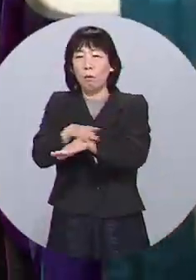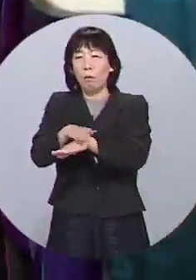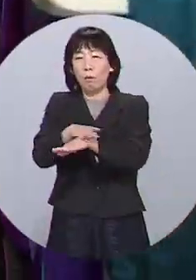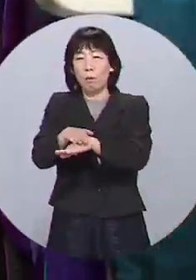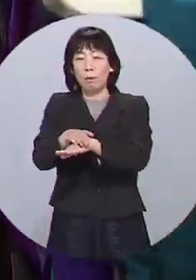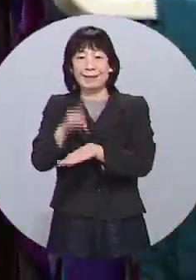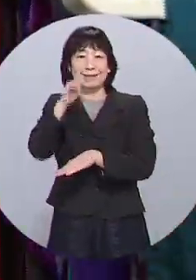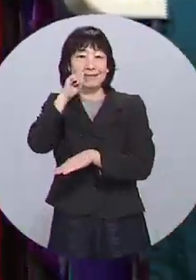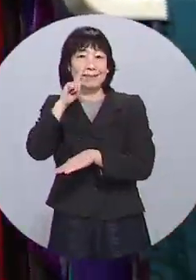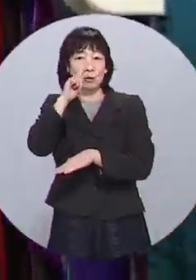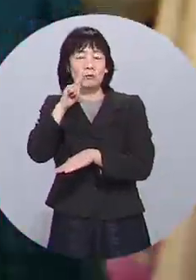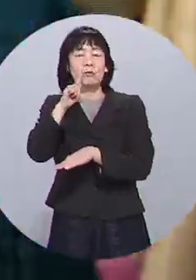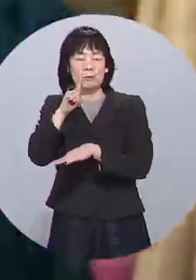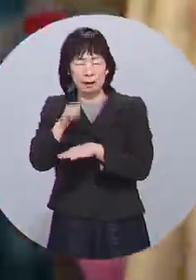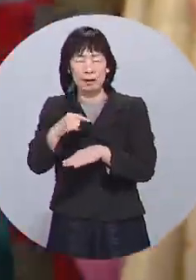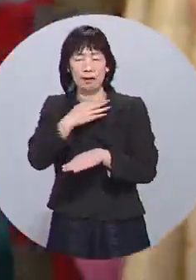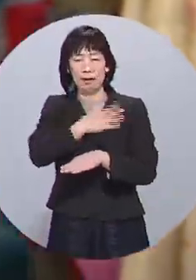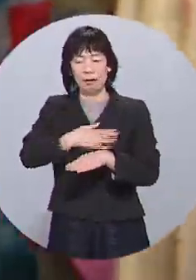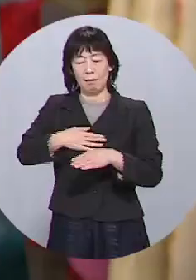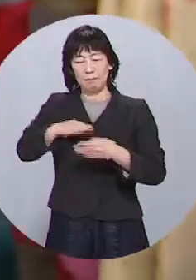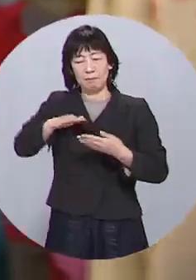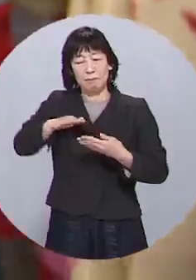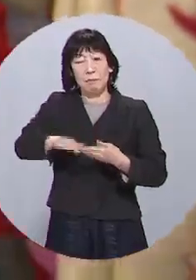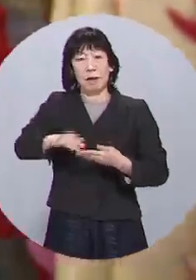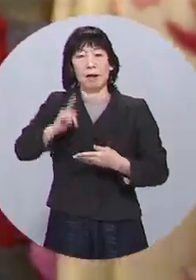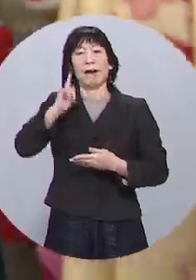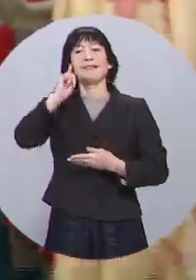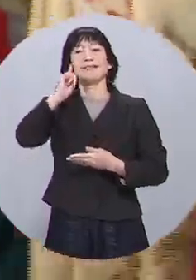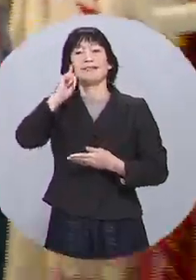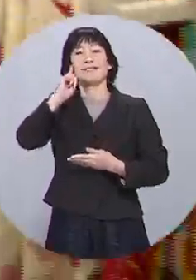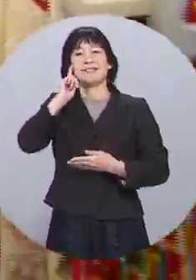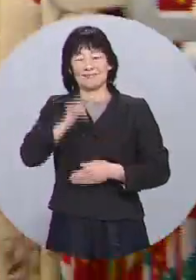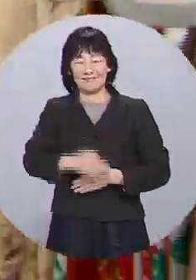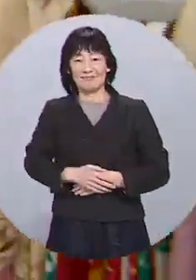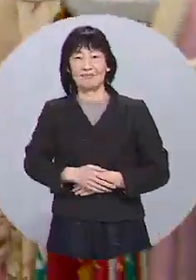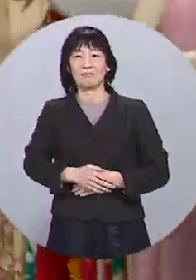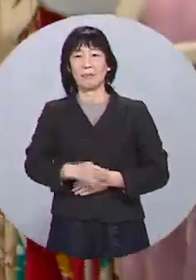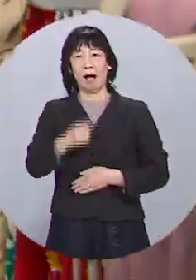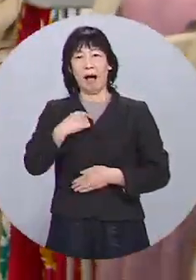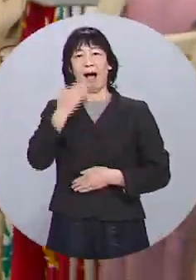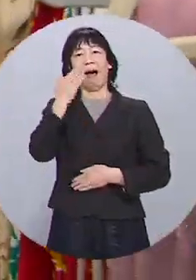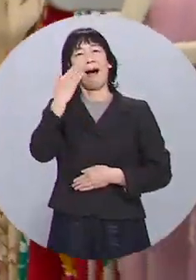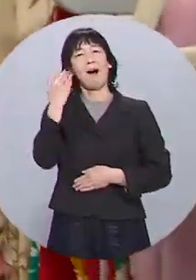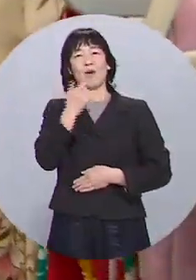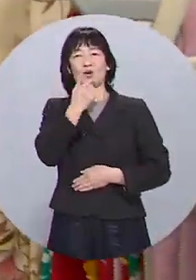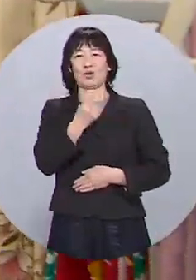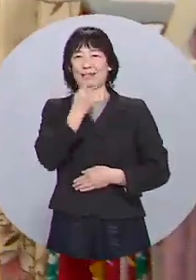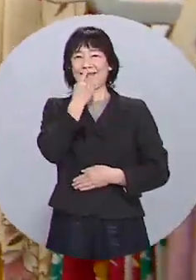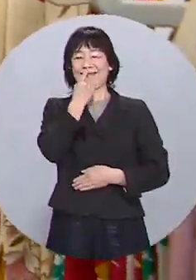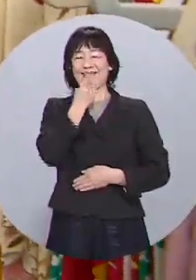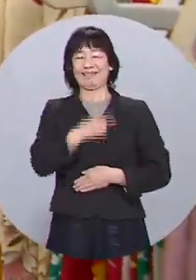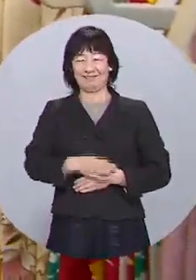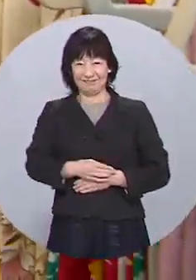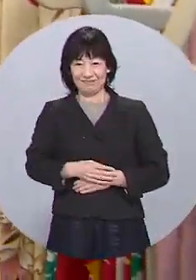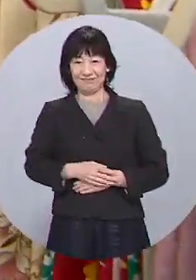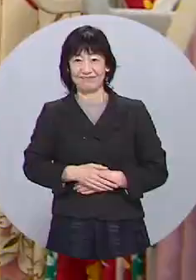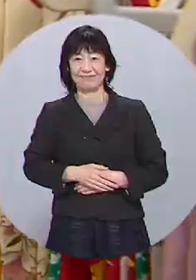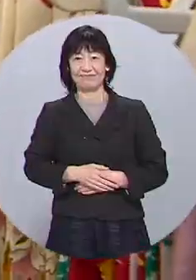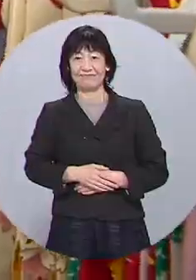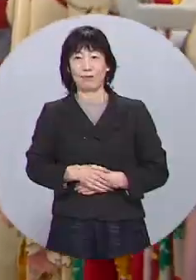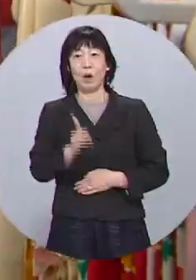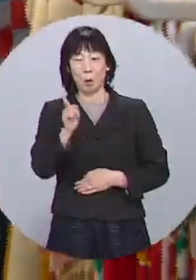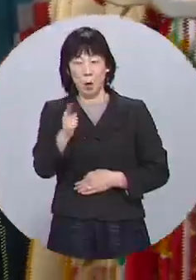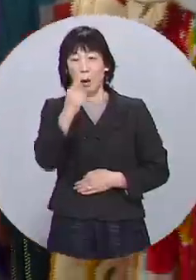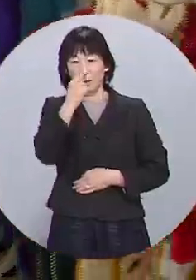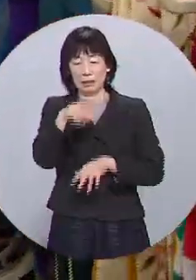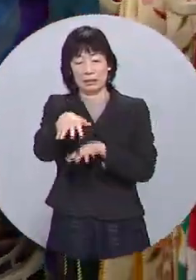こう肌に馴染む感じがしますね。 どれもいいな。私青好きなんですよ。 気に入りました。 はい、 実はこ